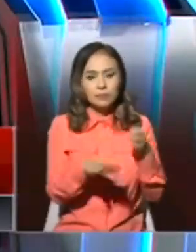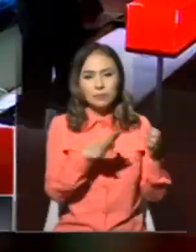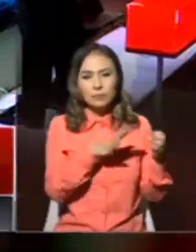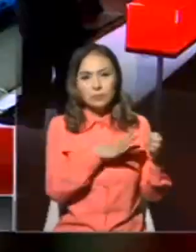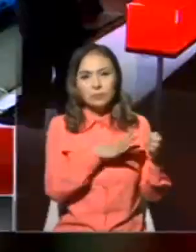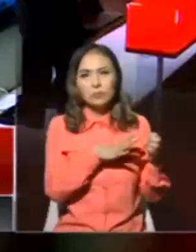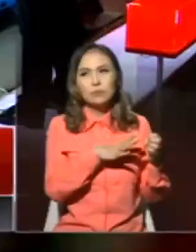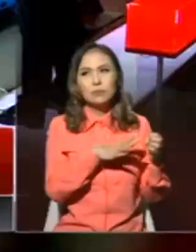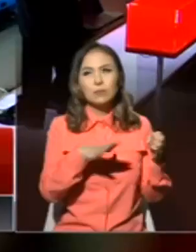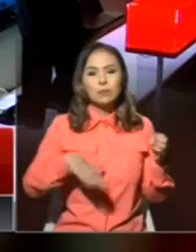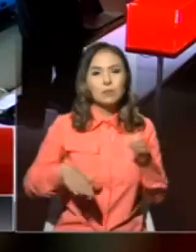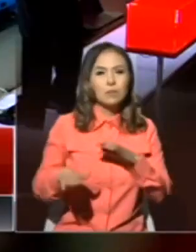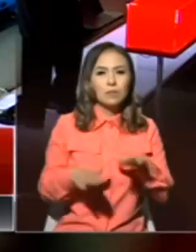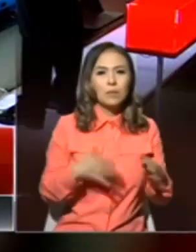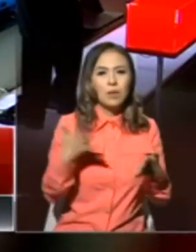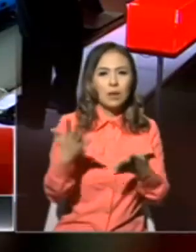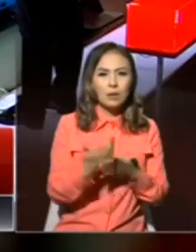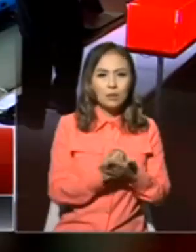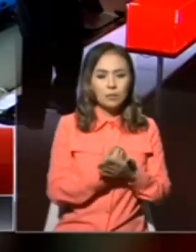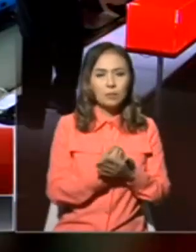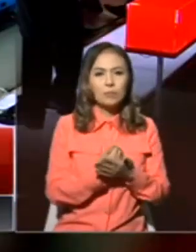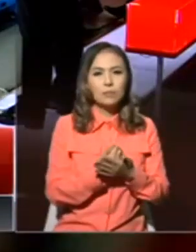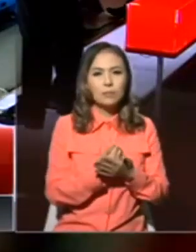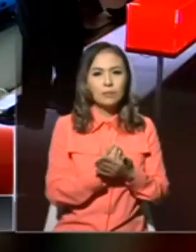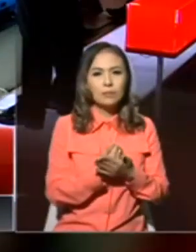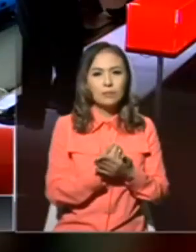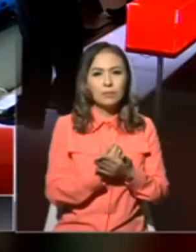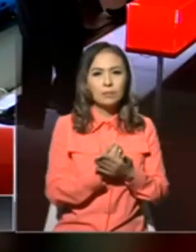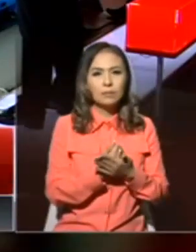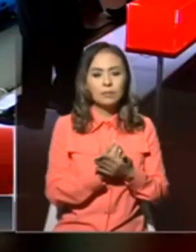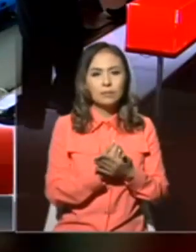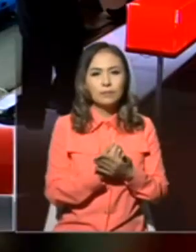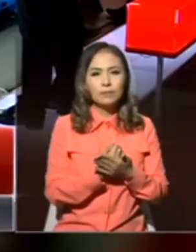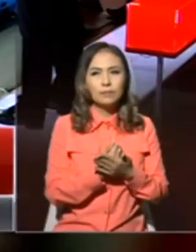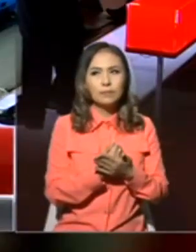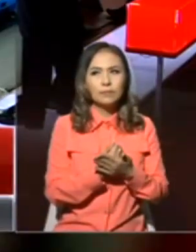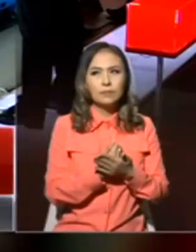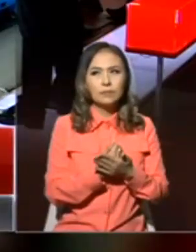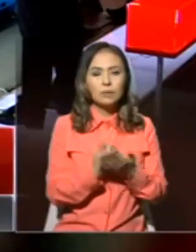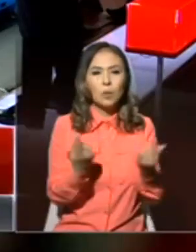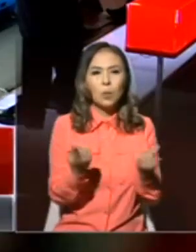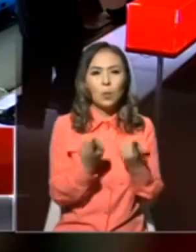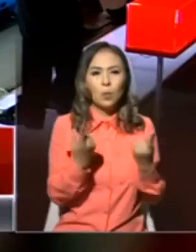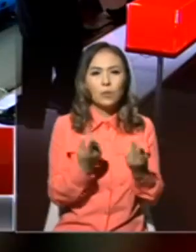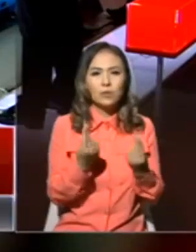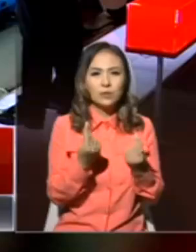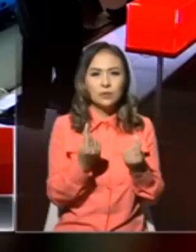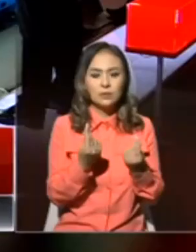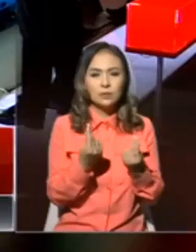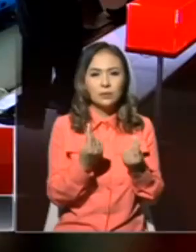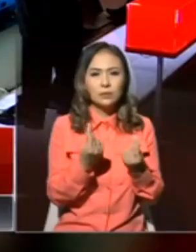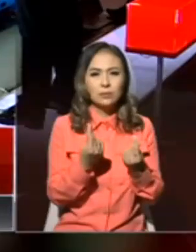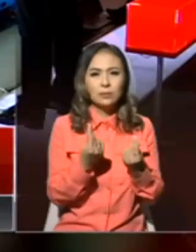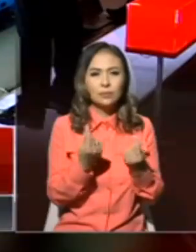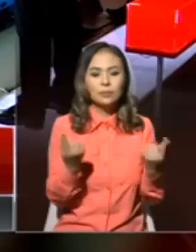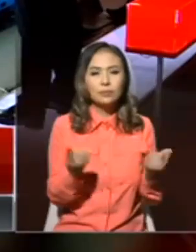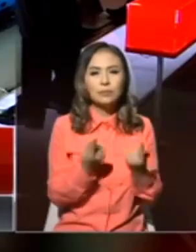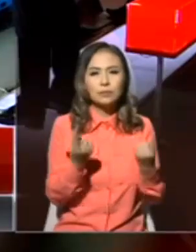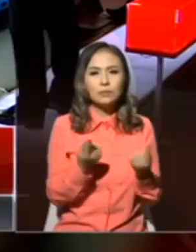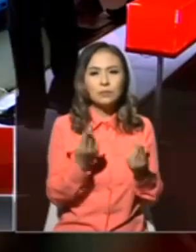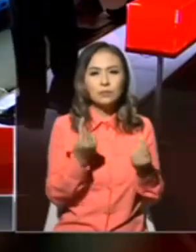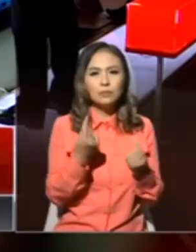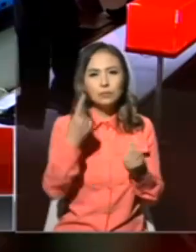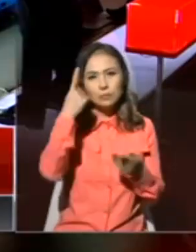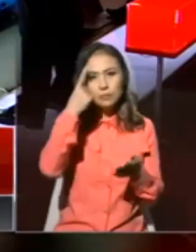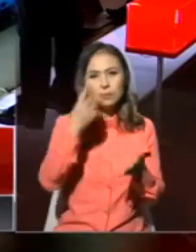кез болған. Содан отып, мен жаңағындай ол легкий ақша дейді ғой, жаңағындай жеңіл ақша табамын